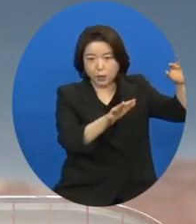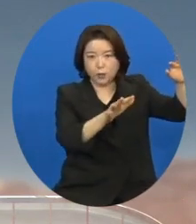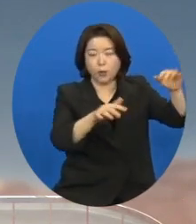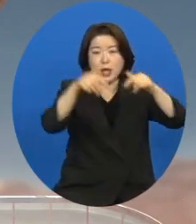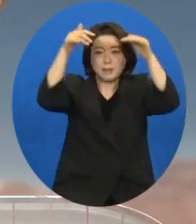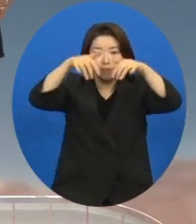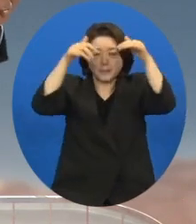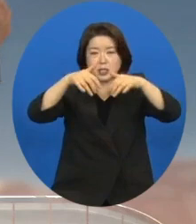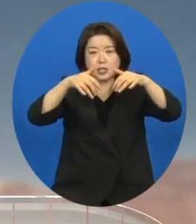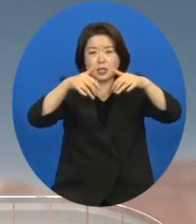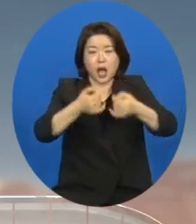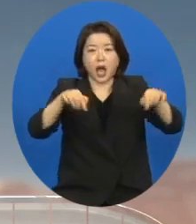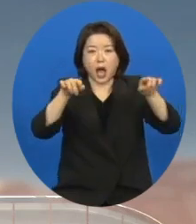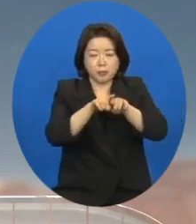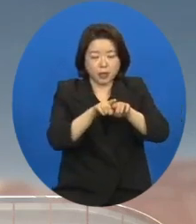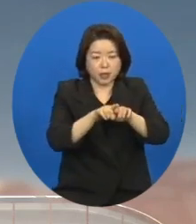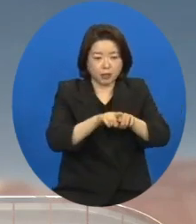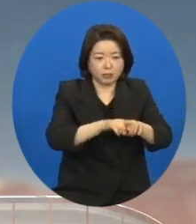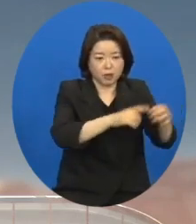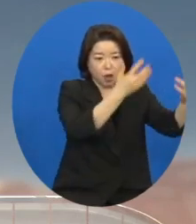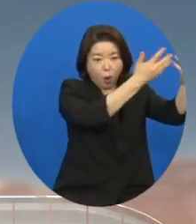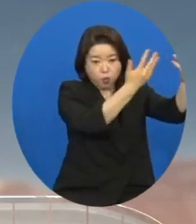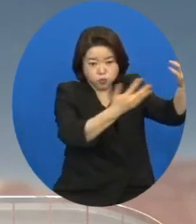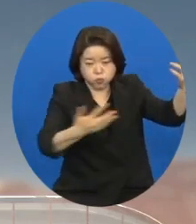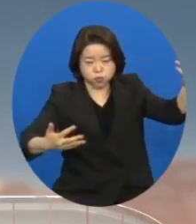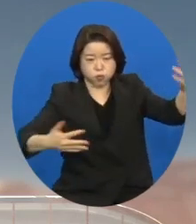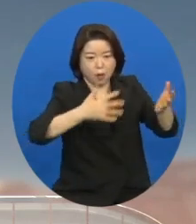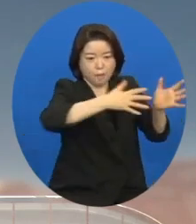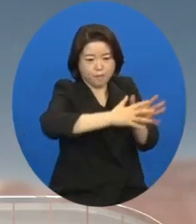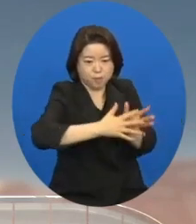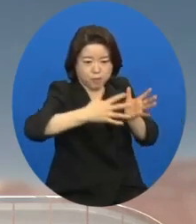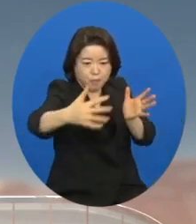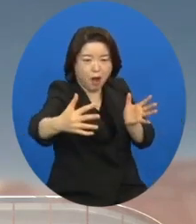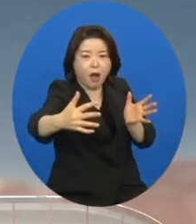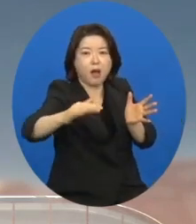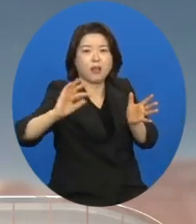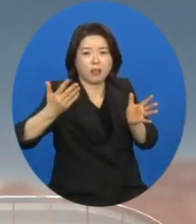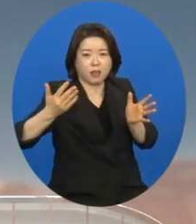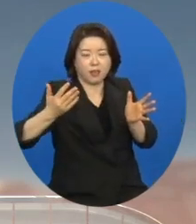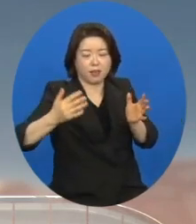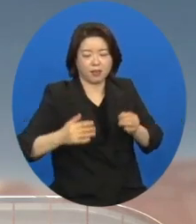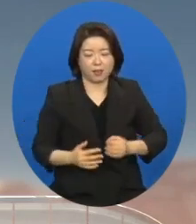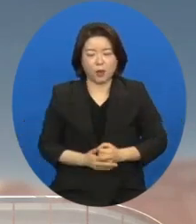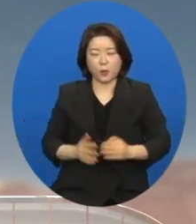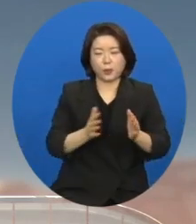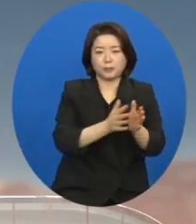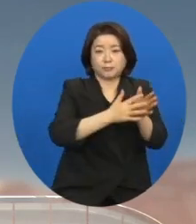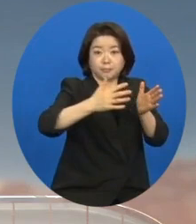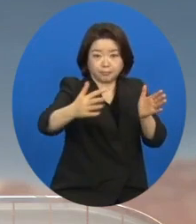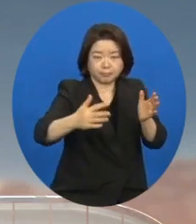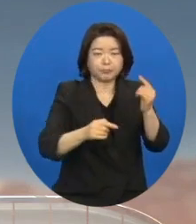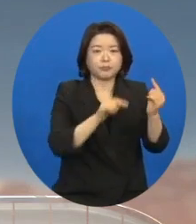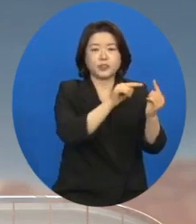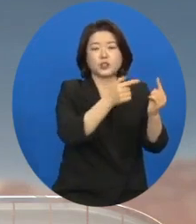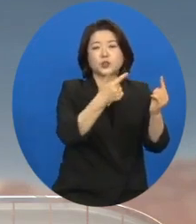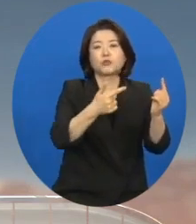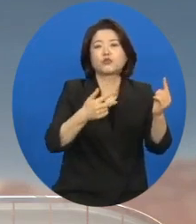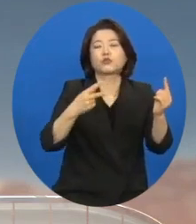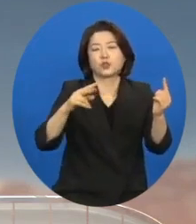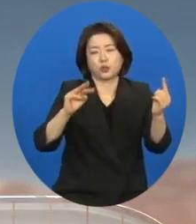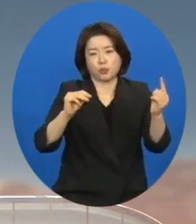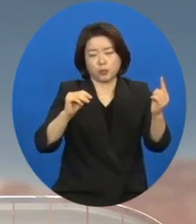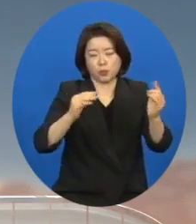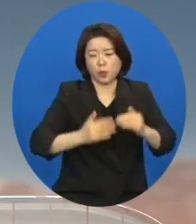돼요. 제방까지 물이 찹니다. 그럼 어느 정도로 커지게 되냐면 이 너비가 한 1.6km, 원마일 정도